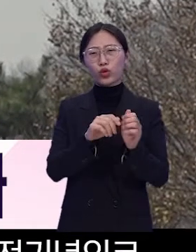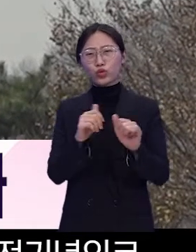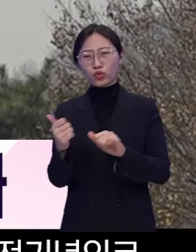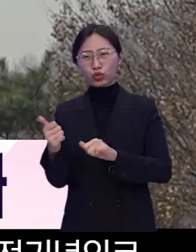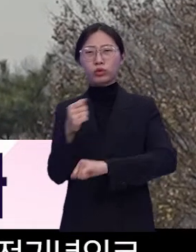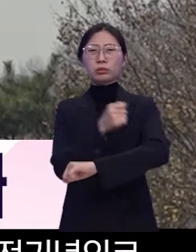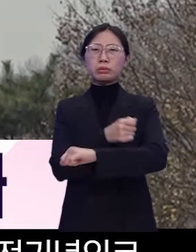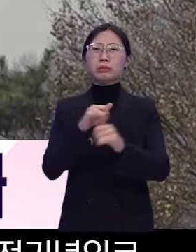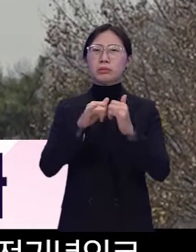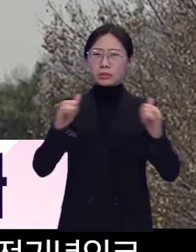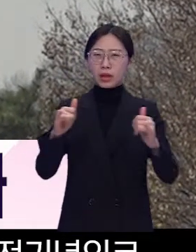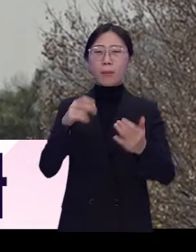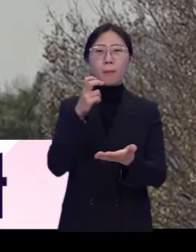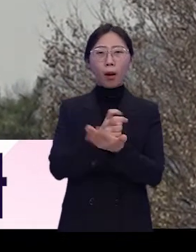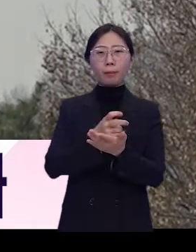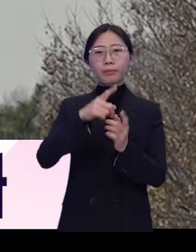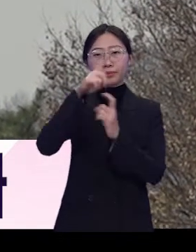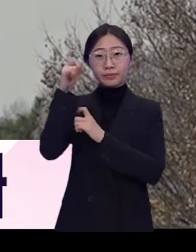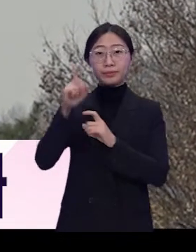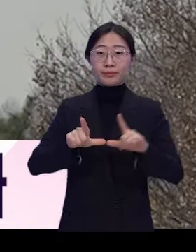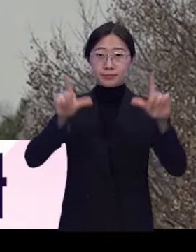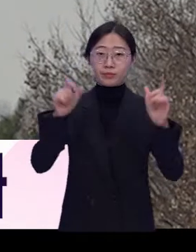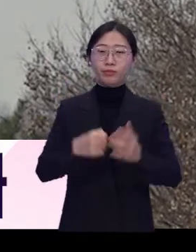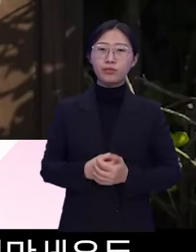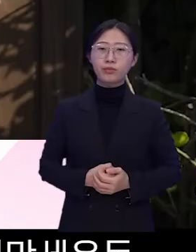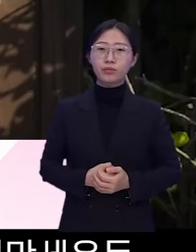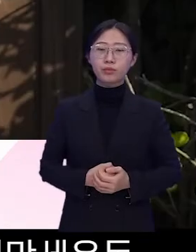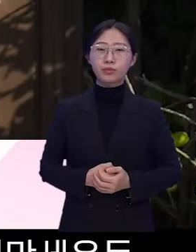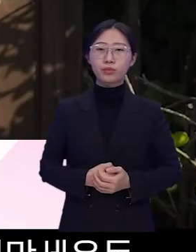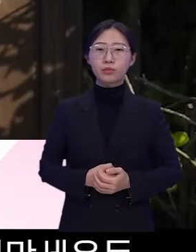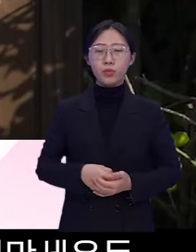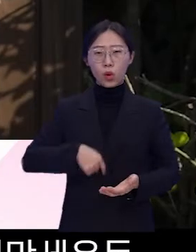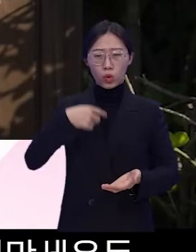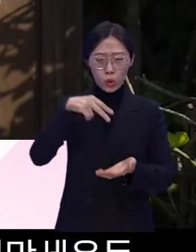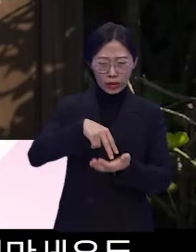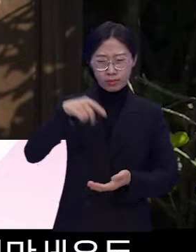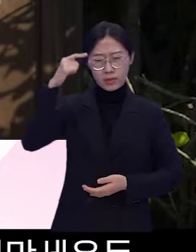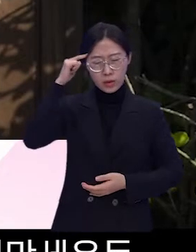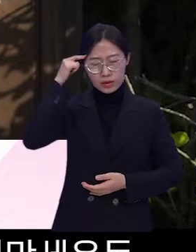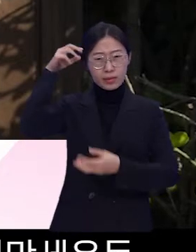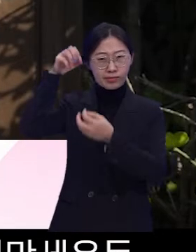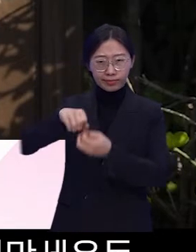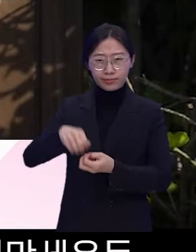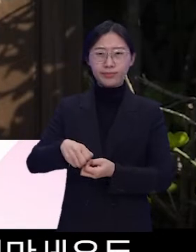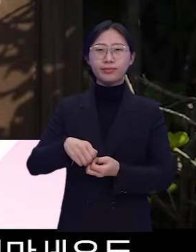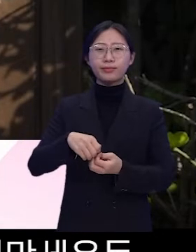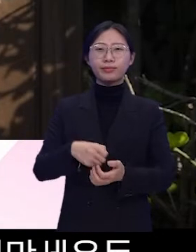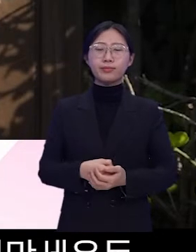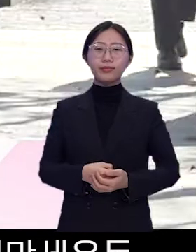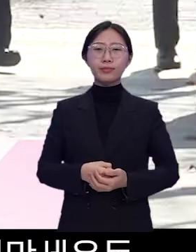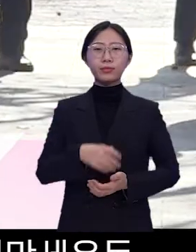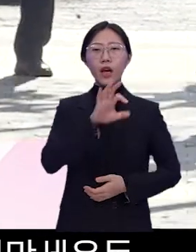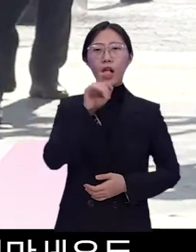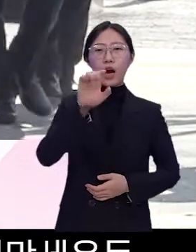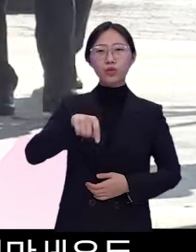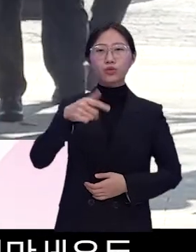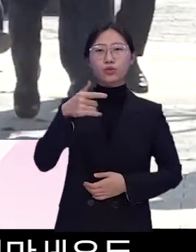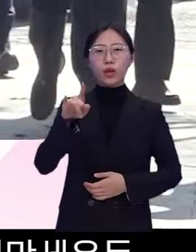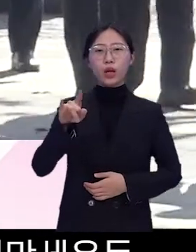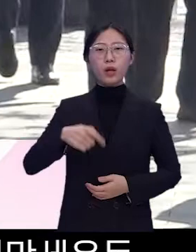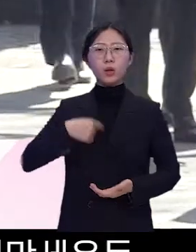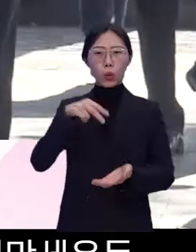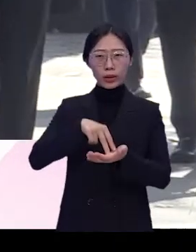순국선열을 기리기 위해 법정기념일로 제정됐습니다. 이어 순국선열의 독립정신을 기념하기 위해 조성된